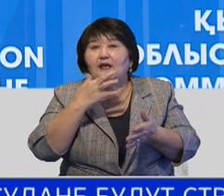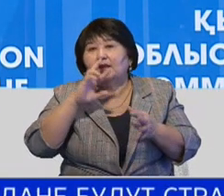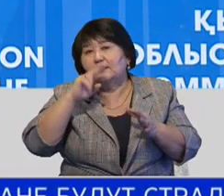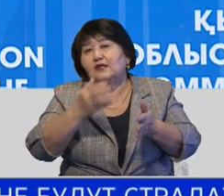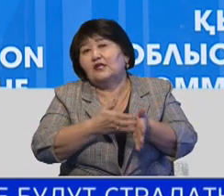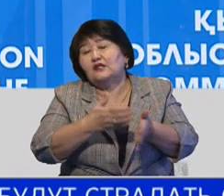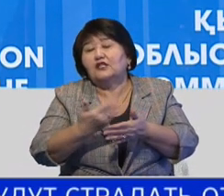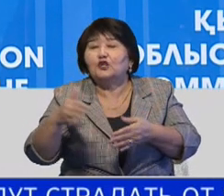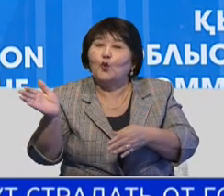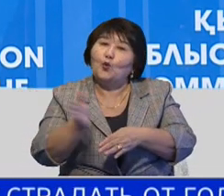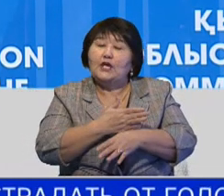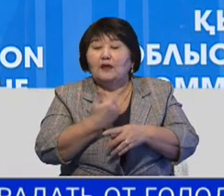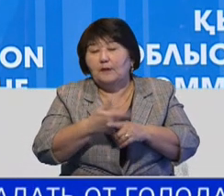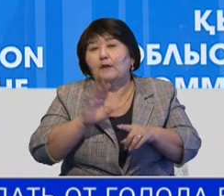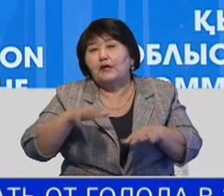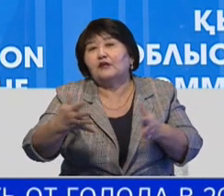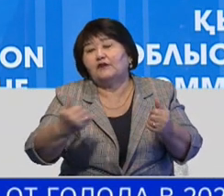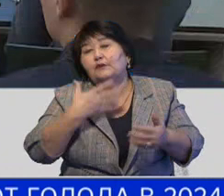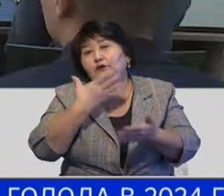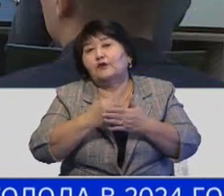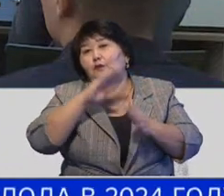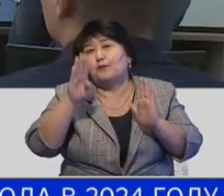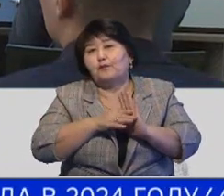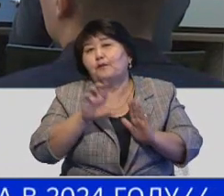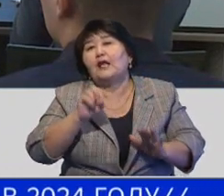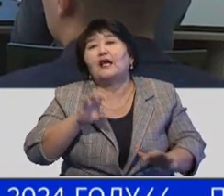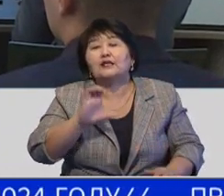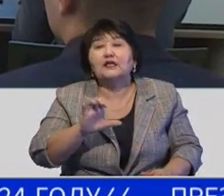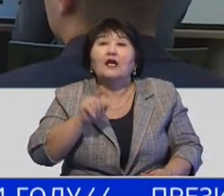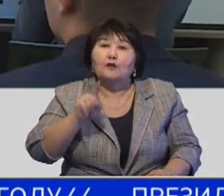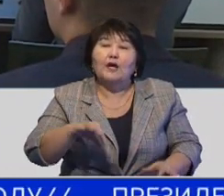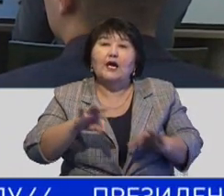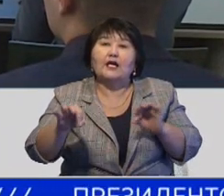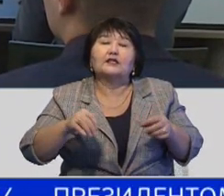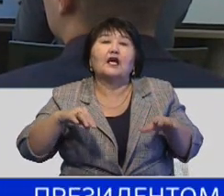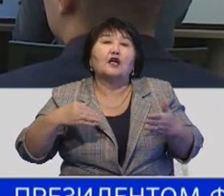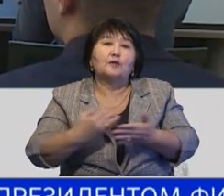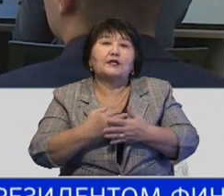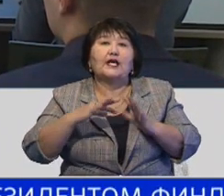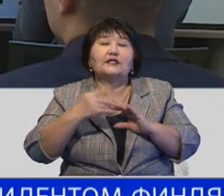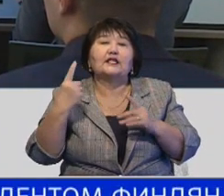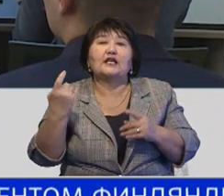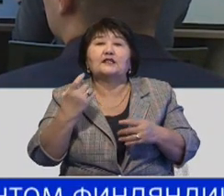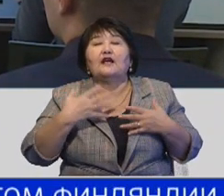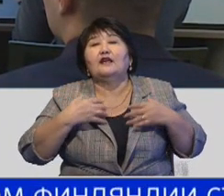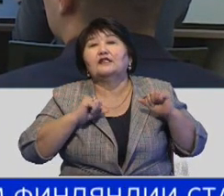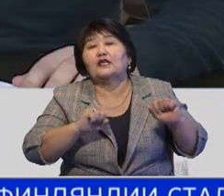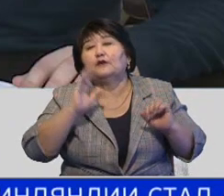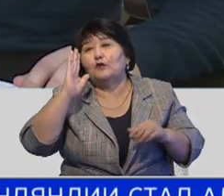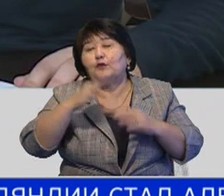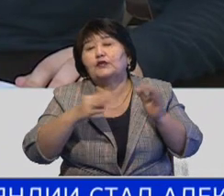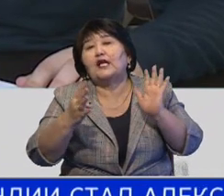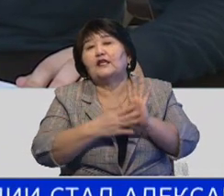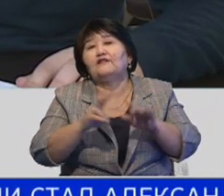сейчас их устраняют и только потом мы возм на свой баланс в этом году в рамках нацпроекта модернизация сельского здравоохранения